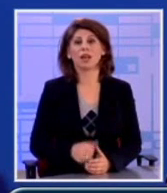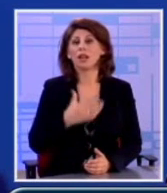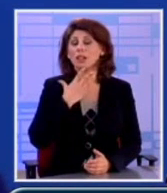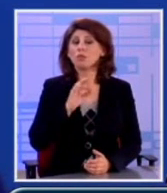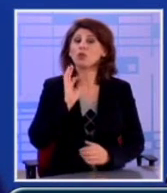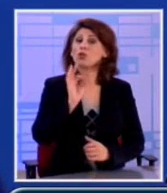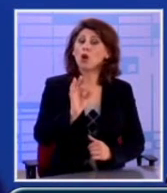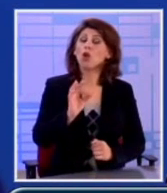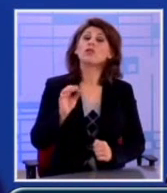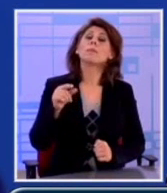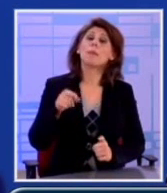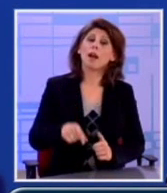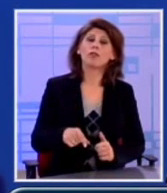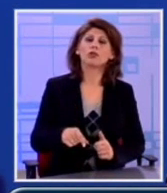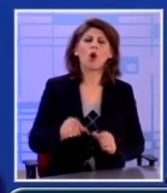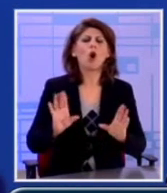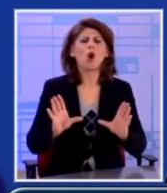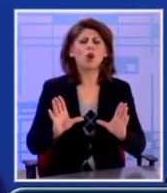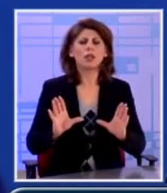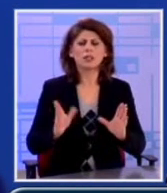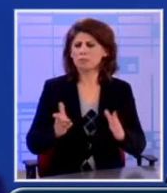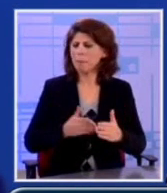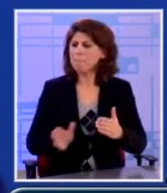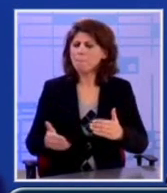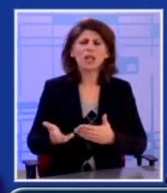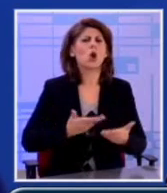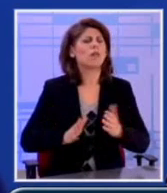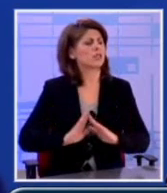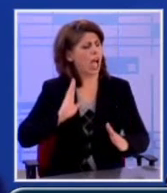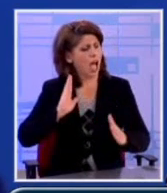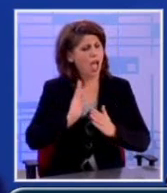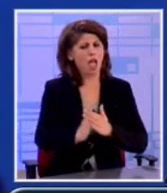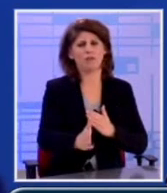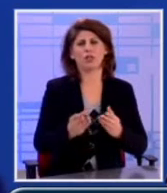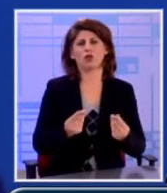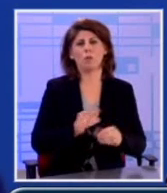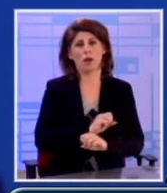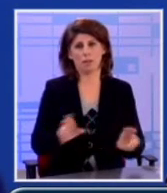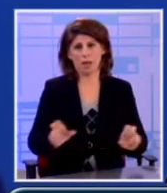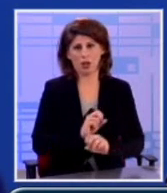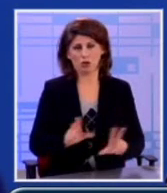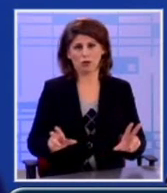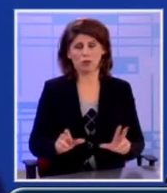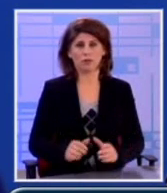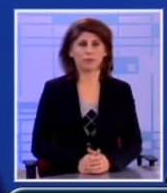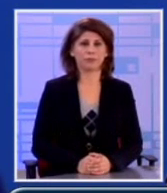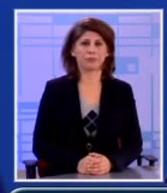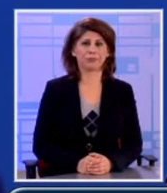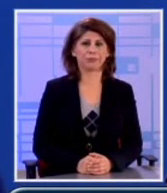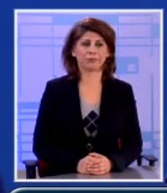θα είναι με αυτόν τον αδιαμεσολάβητο και ευθύ τρόπο να ενημερώνεστε. Μήπως και